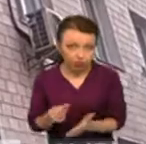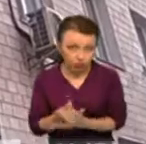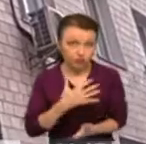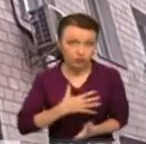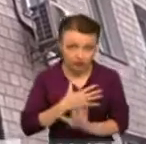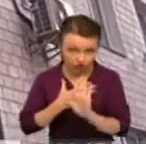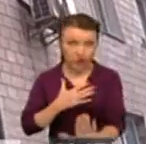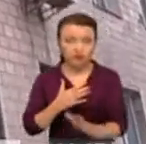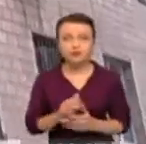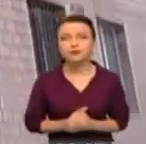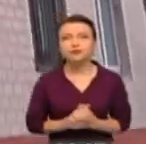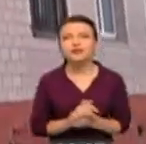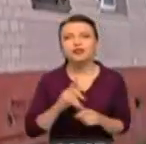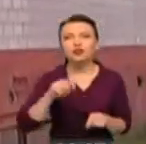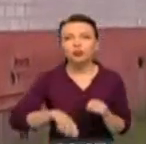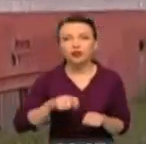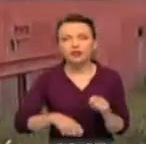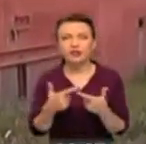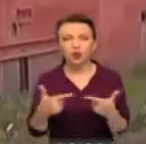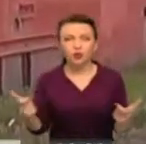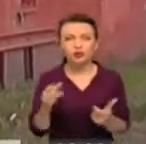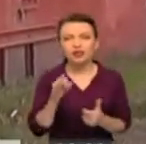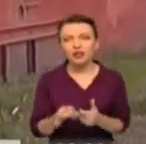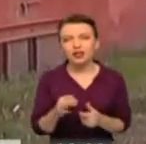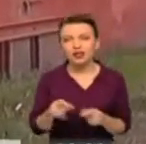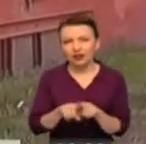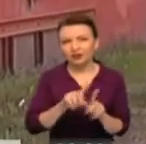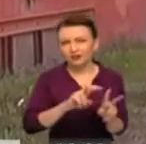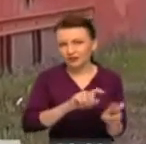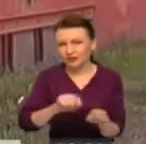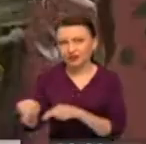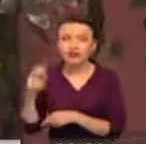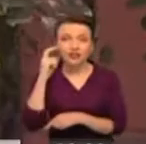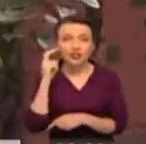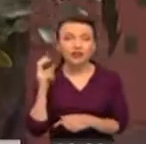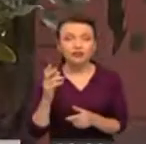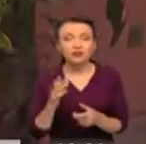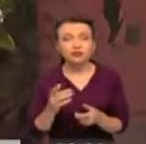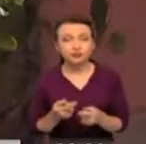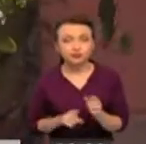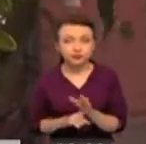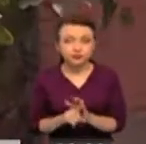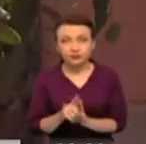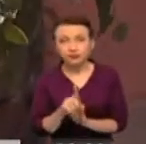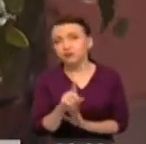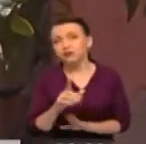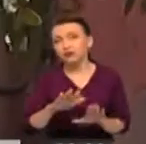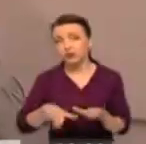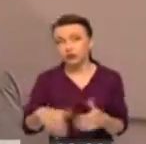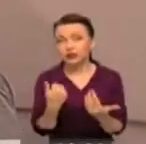переживайте. До перевірки гостелів та закладів, які позиціонують себе такими, у Києві вдалися після запровадження туристичного